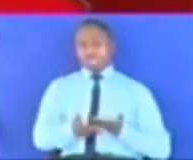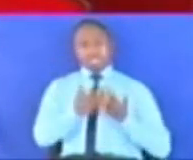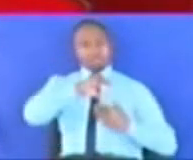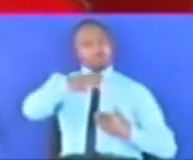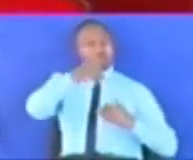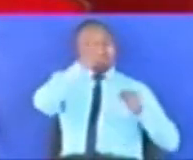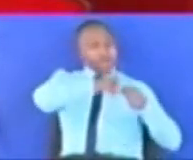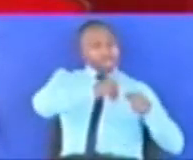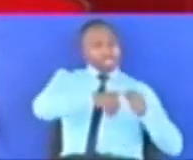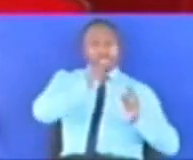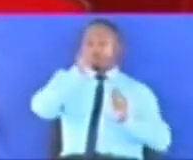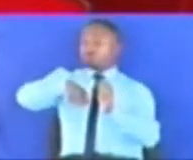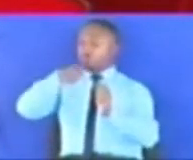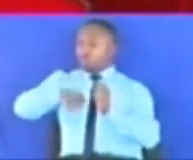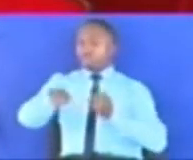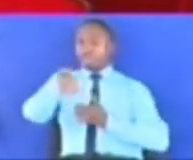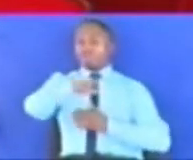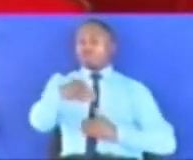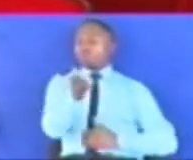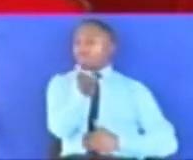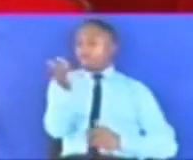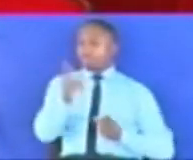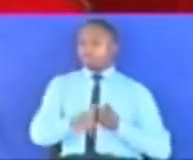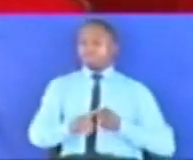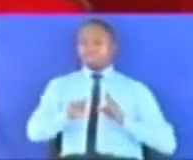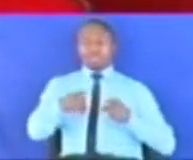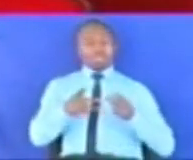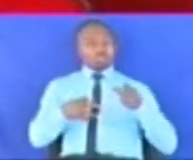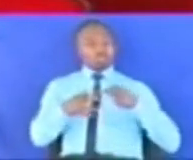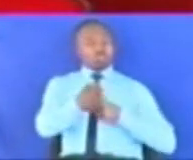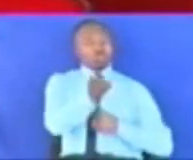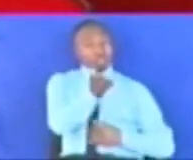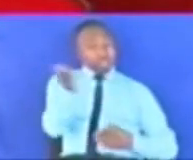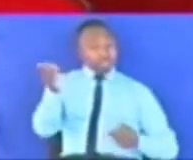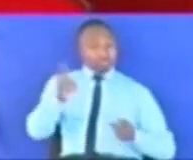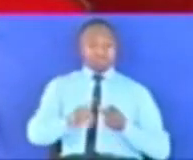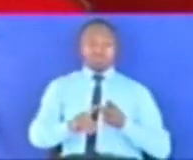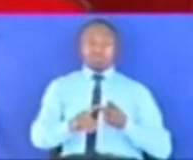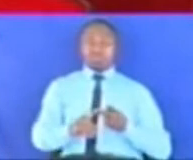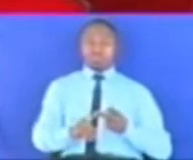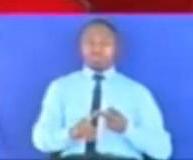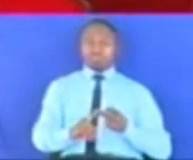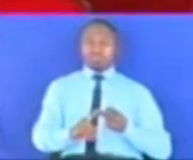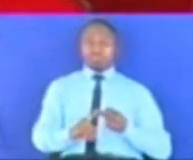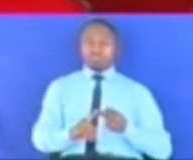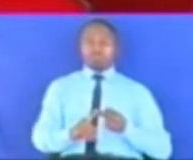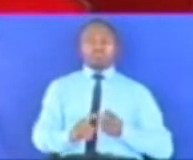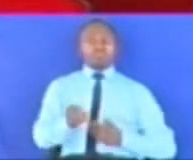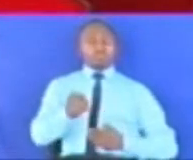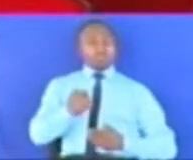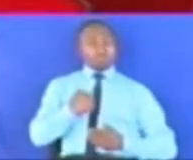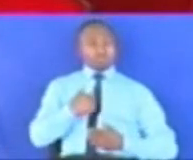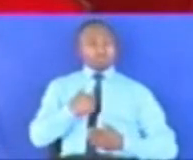na Mtwara na kwingineko. Lakini suluhisho lingine, Mheshimiwa Naibu Spika, nilikuwa